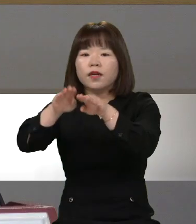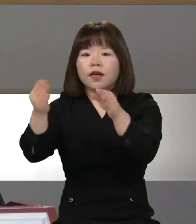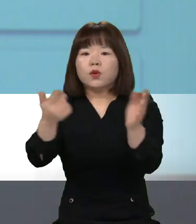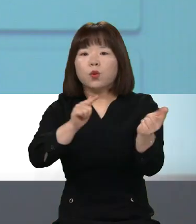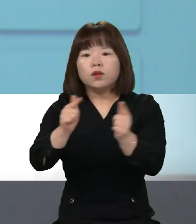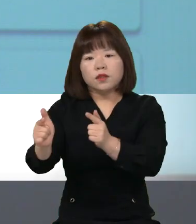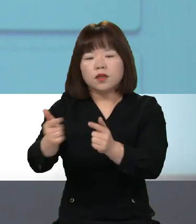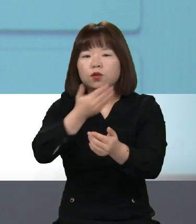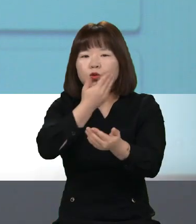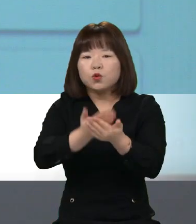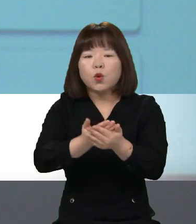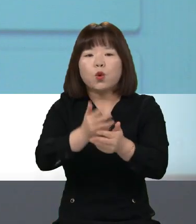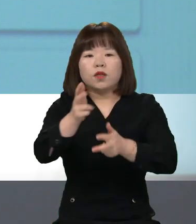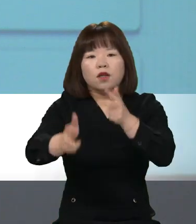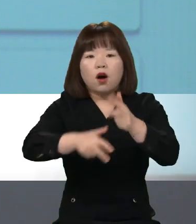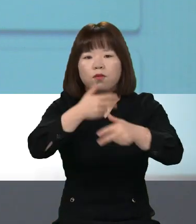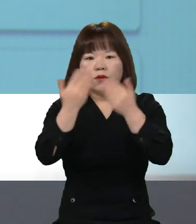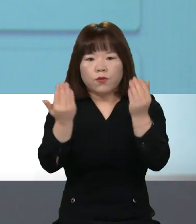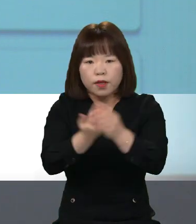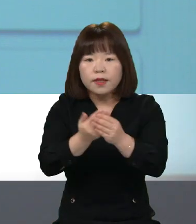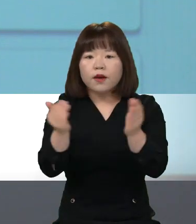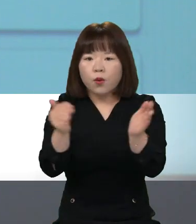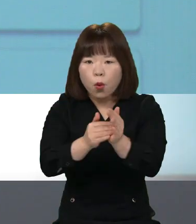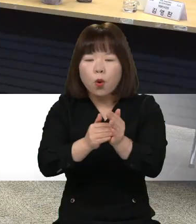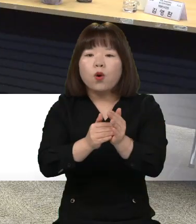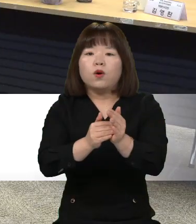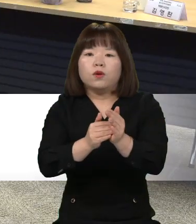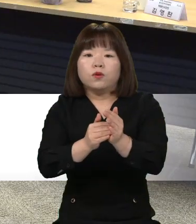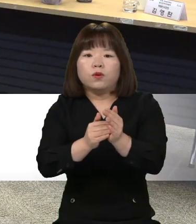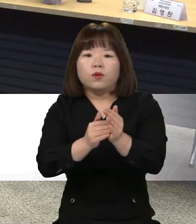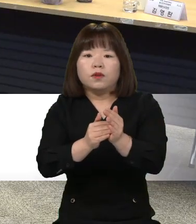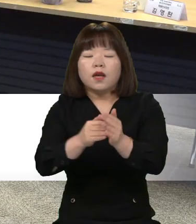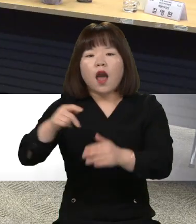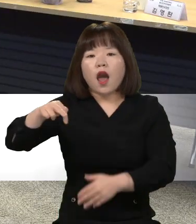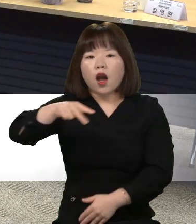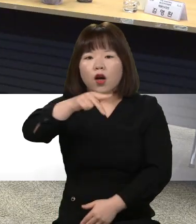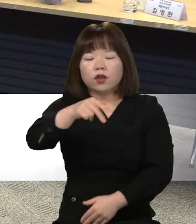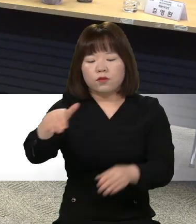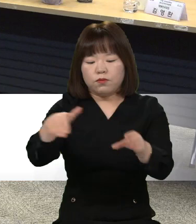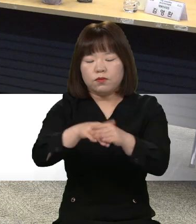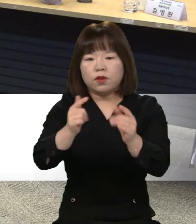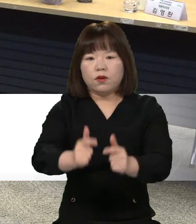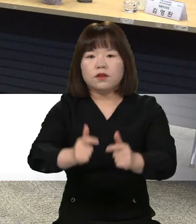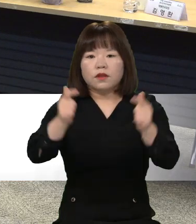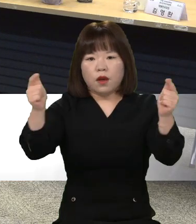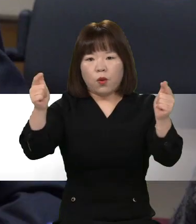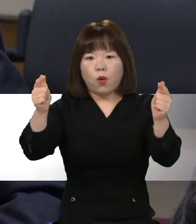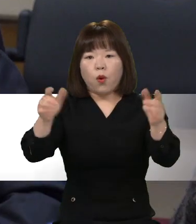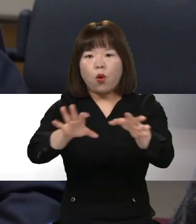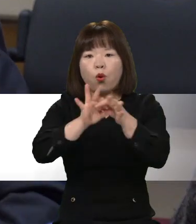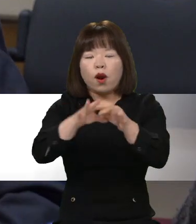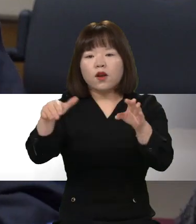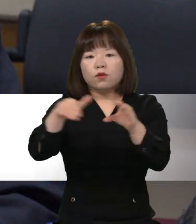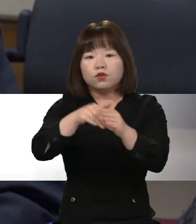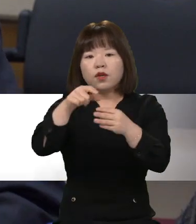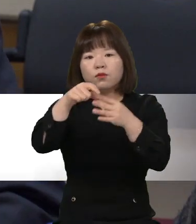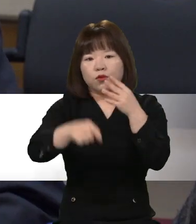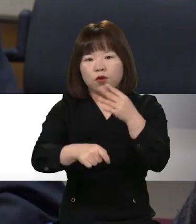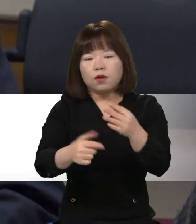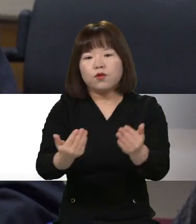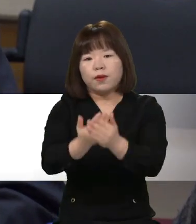등 분과별 주요 사업을 완료했으며 녹지 네트워크를 구축해 걷는 문화를 확산하고 관련